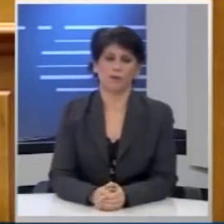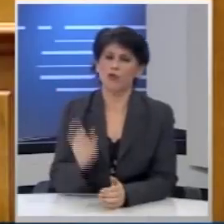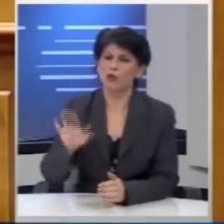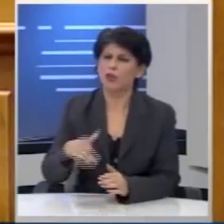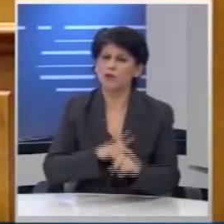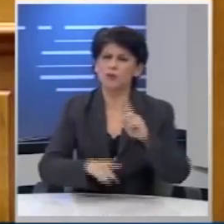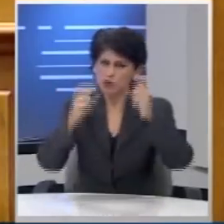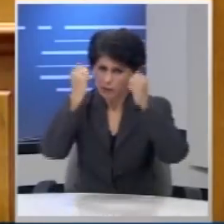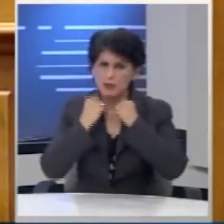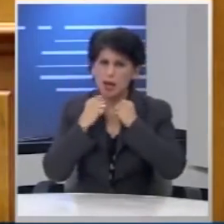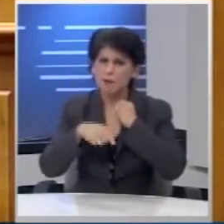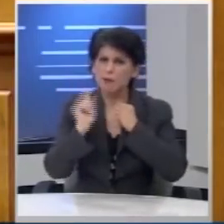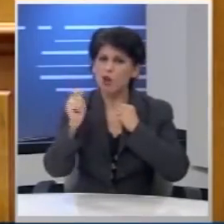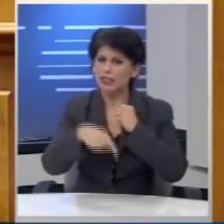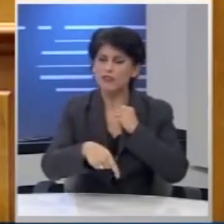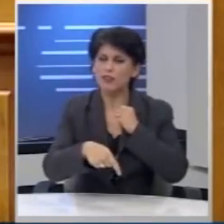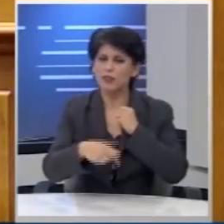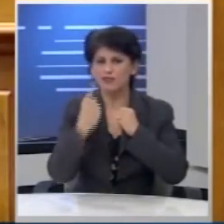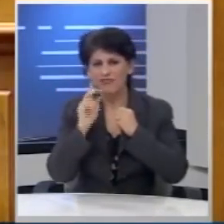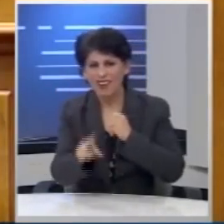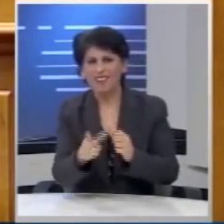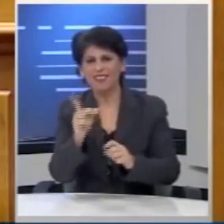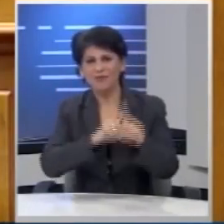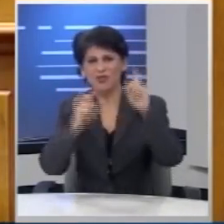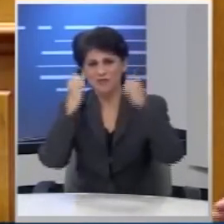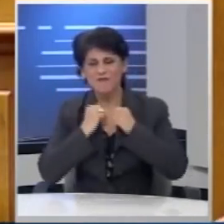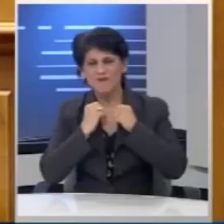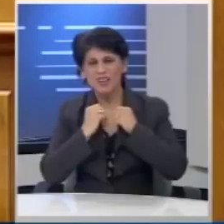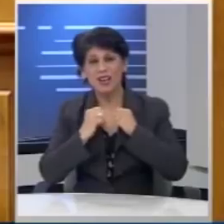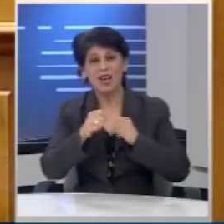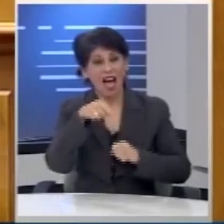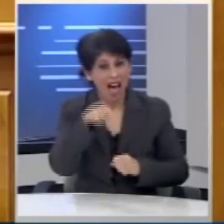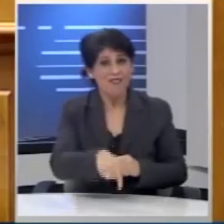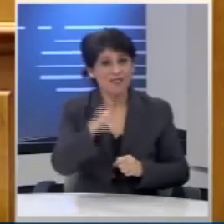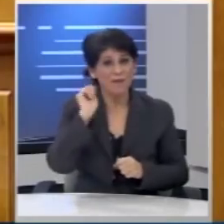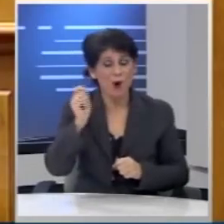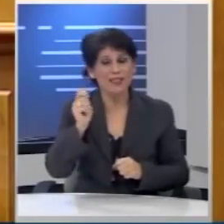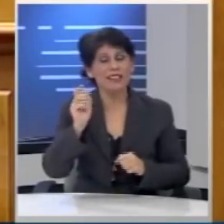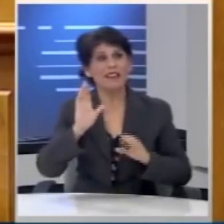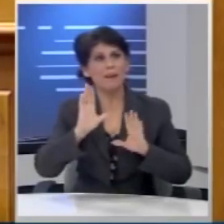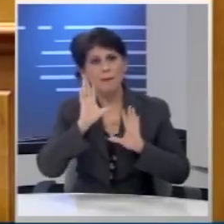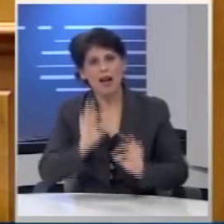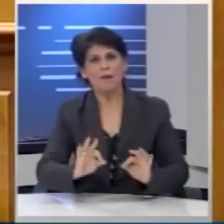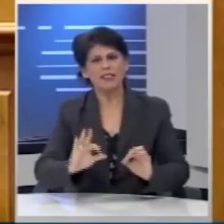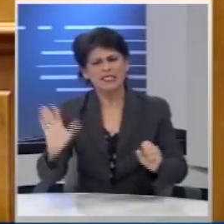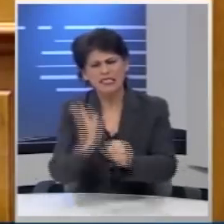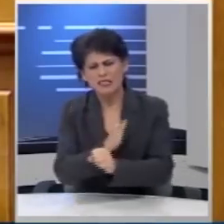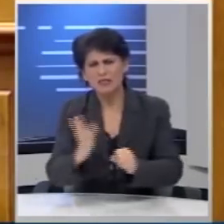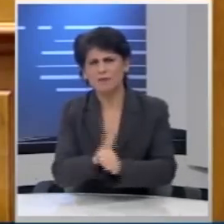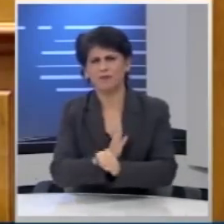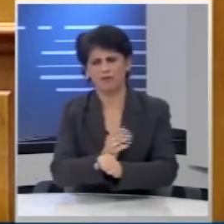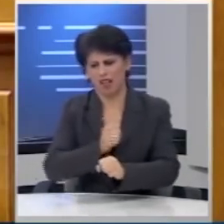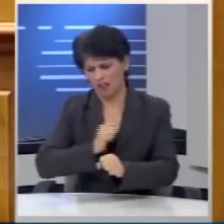τελικά? Και αυτό επίσης είναι προφανές. Η πολιτική αυτή κυριολεκτικά τσακίζει